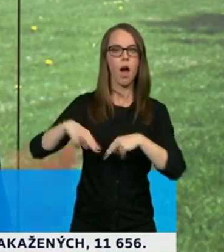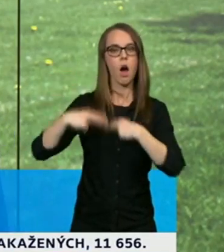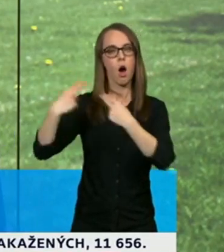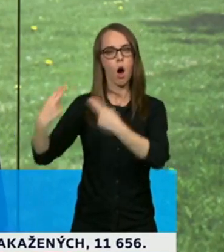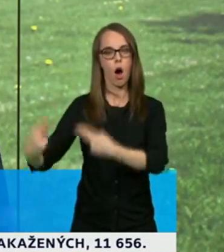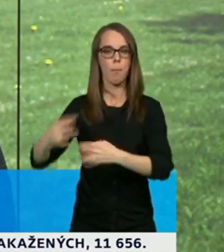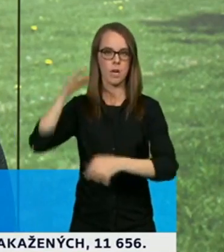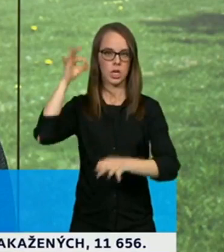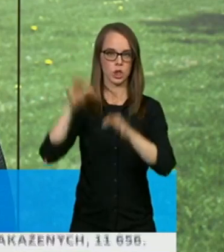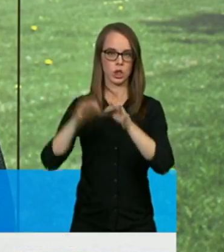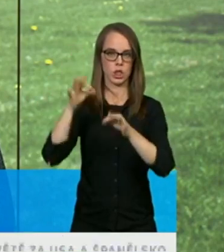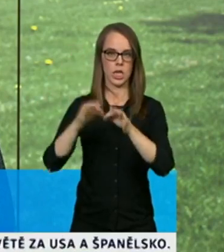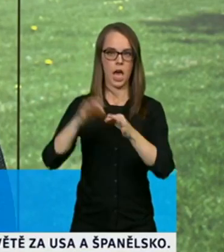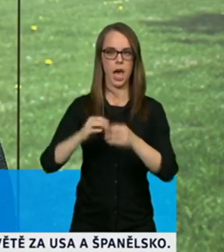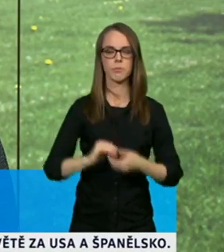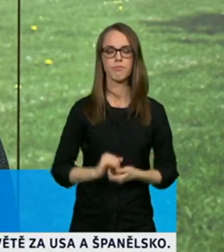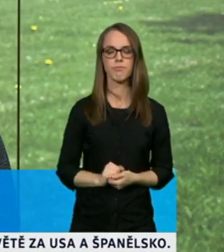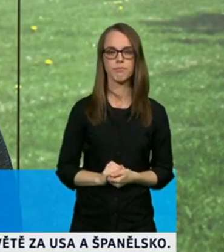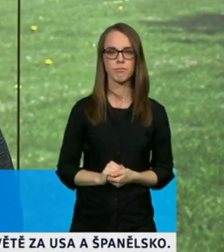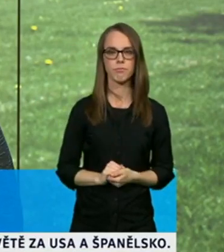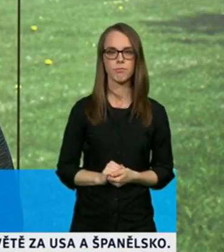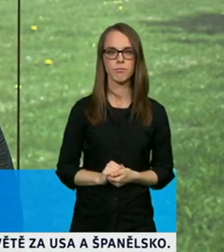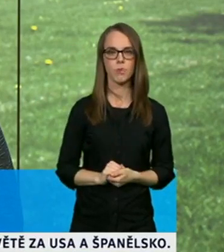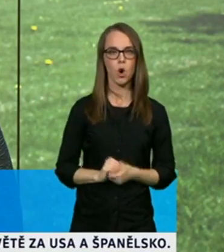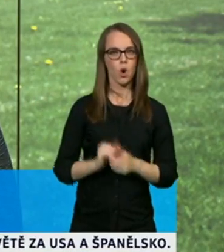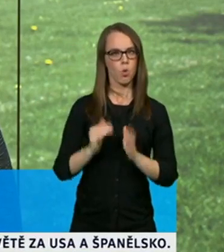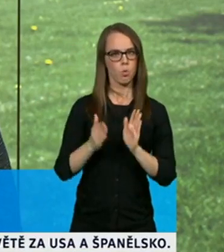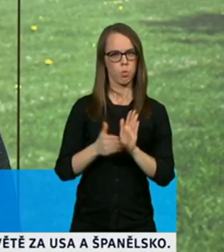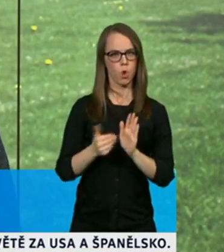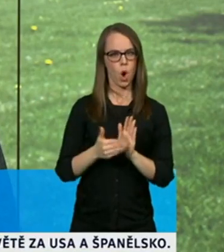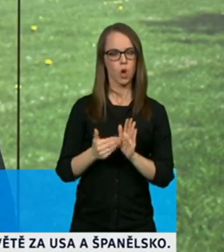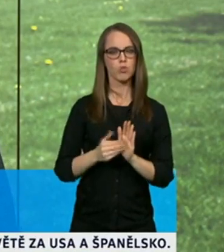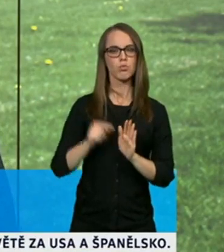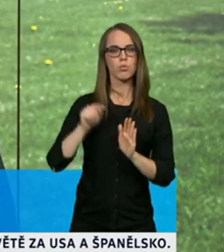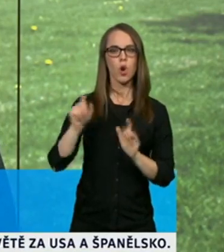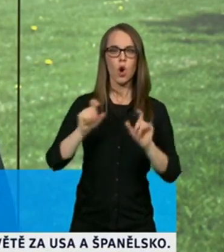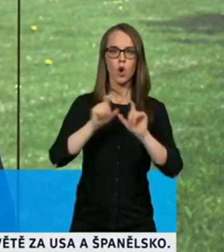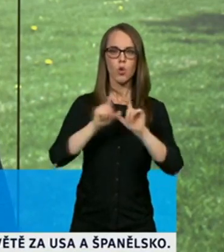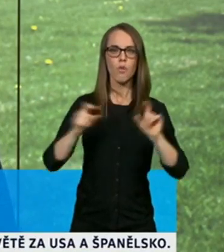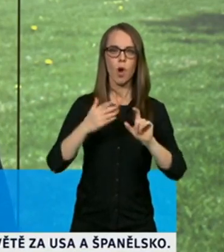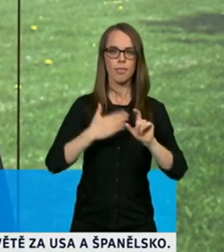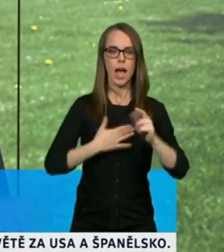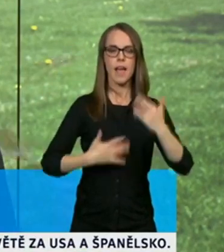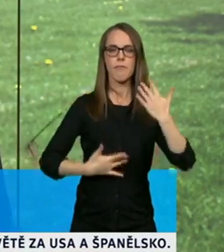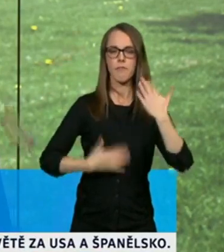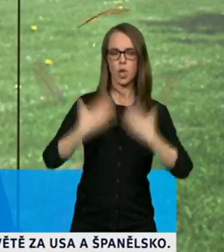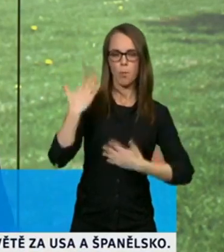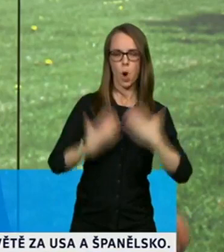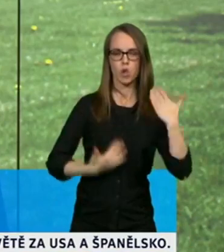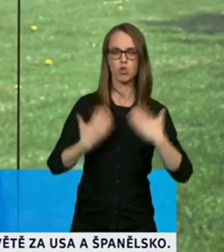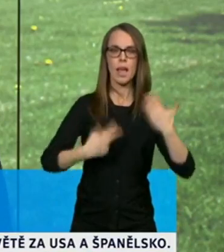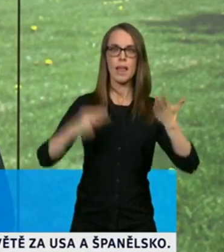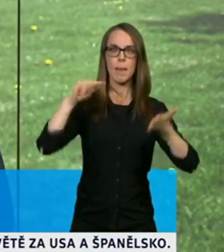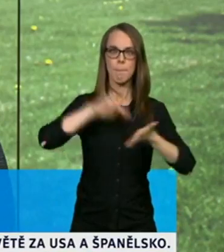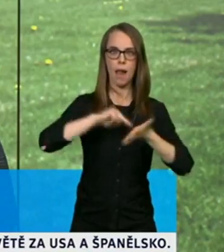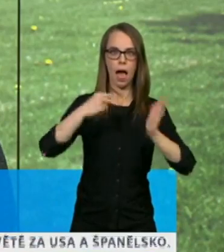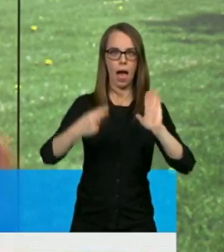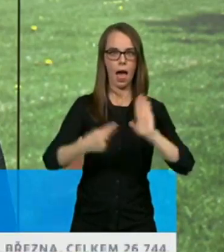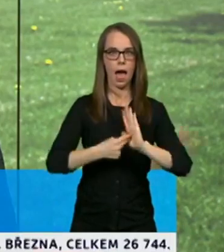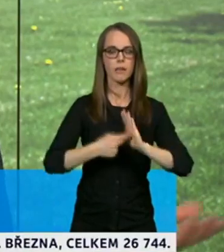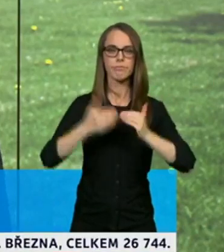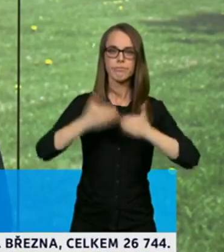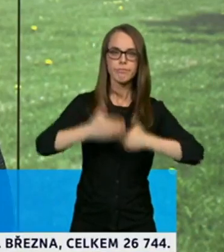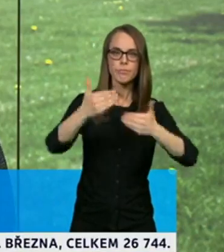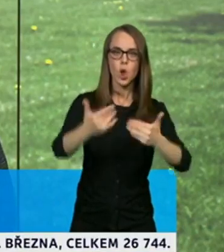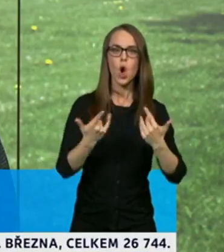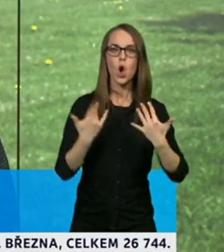to dáno jednoduchým faktem, že ta predikce, ze které bude, na které budou stanoveny limity příjmů,